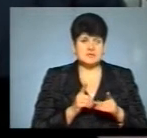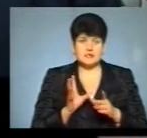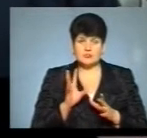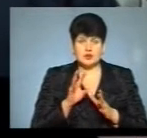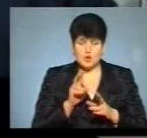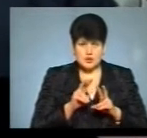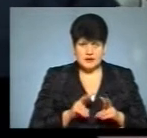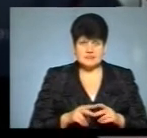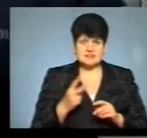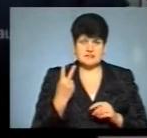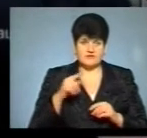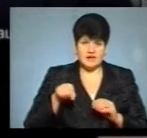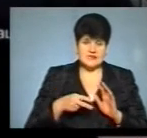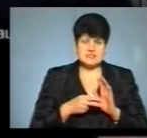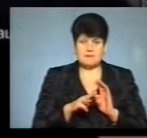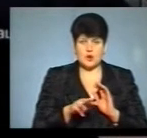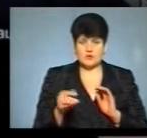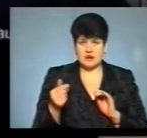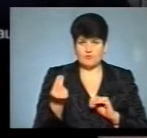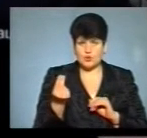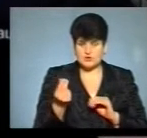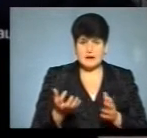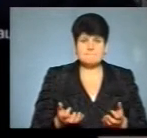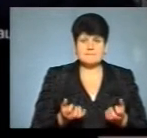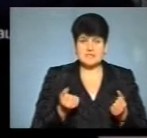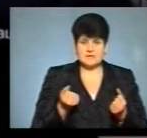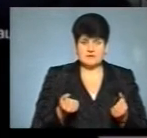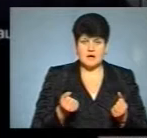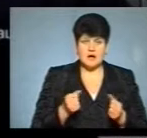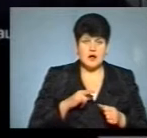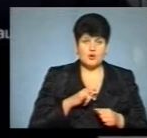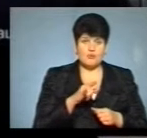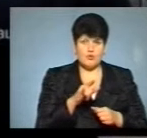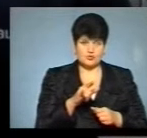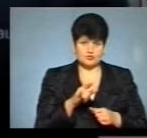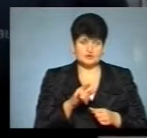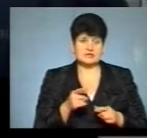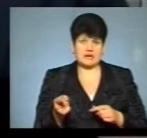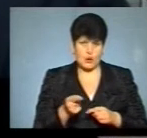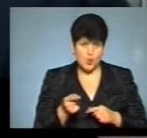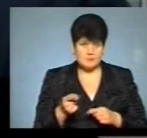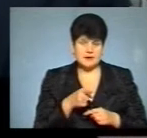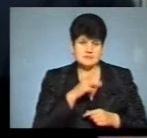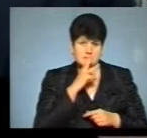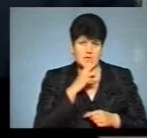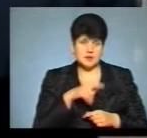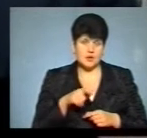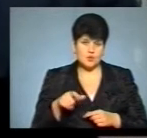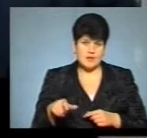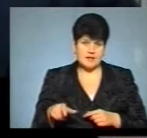це 2,7 мільйона гривень коштів на підтримку аеропорту Тернопіль, майнового комплексу, там заробітна плата людей.